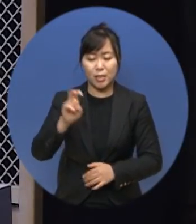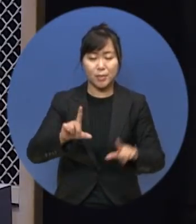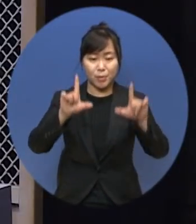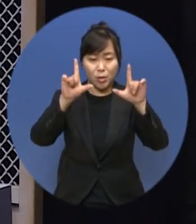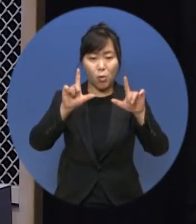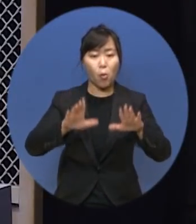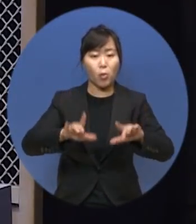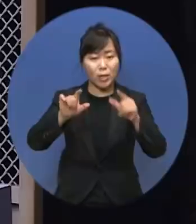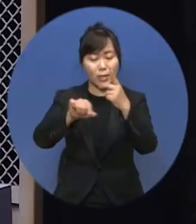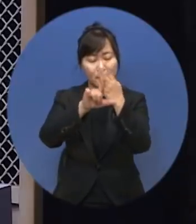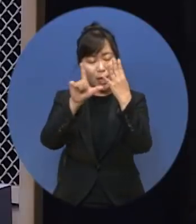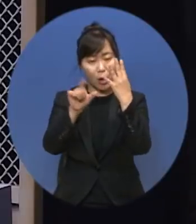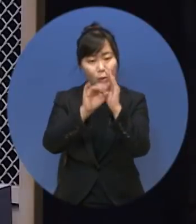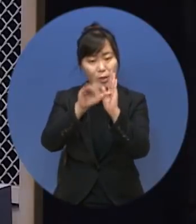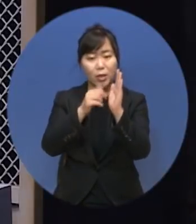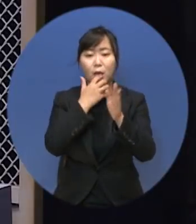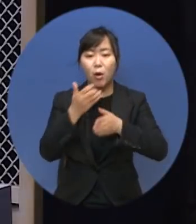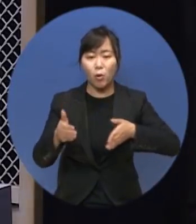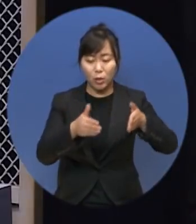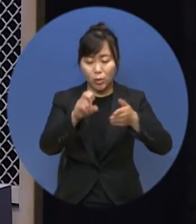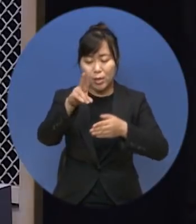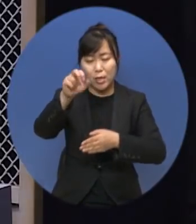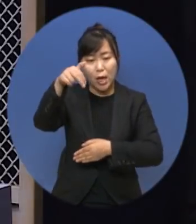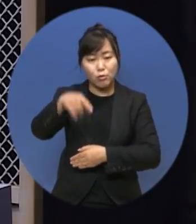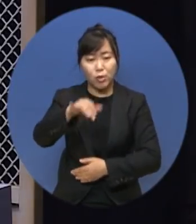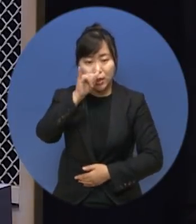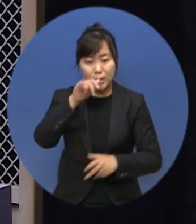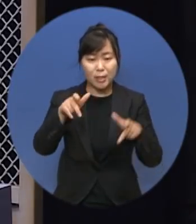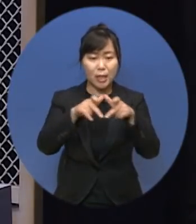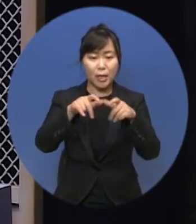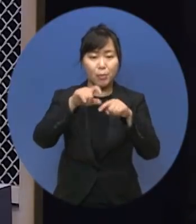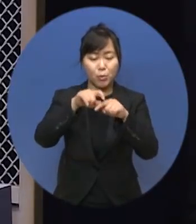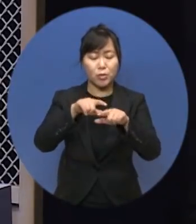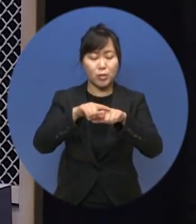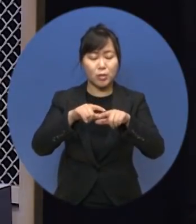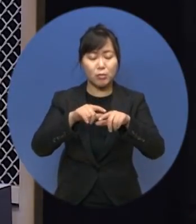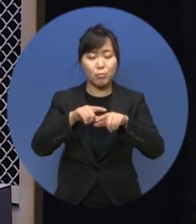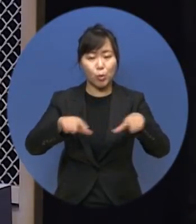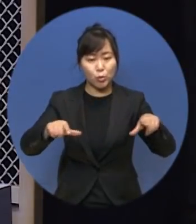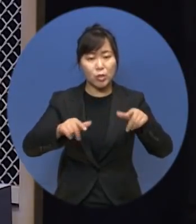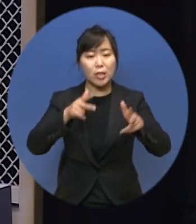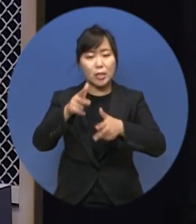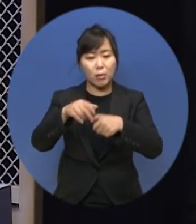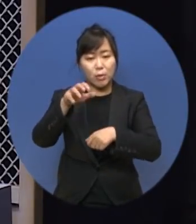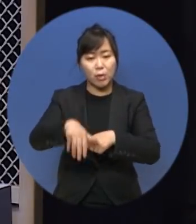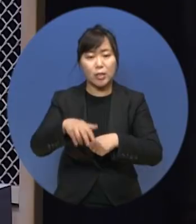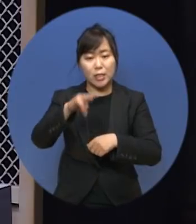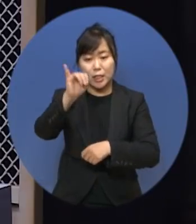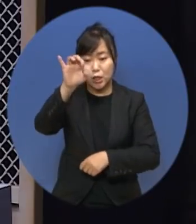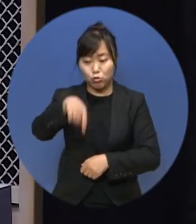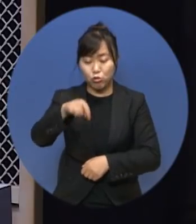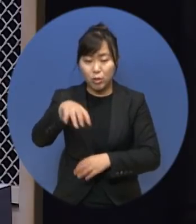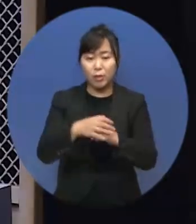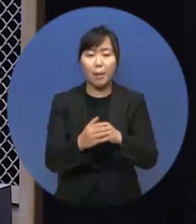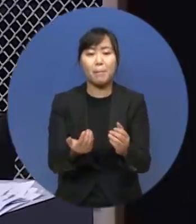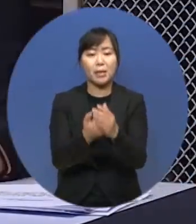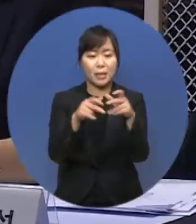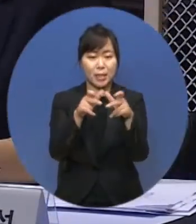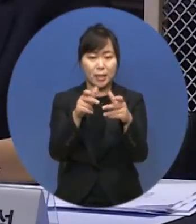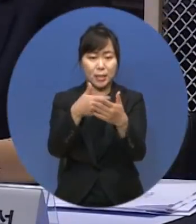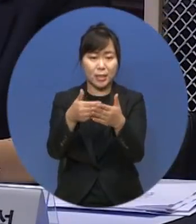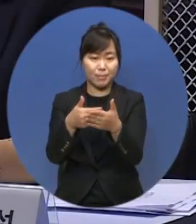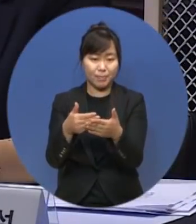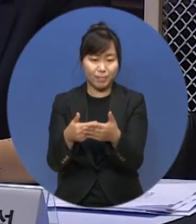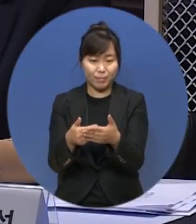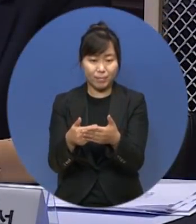한 4월경에 그 경기도 양주에 위치한 장애인 표준사업장 주시우라는 곳에서는 발달장애인 그